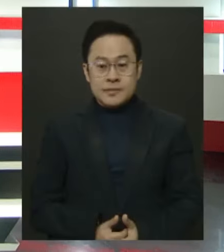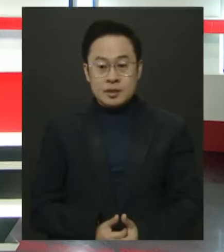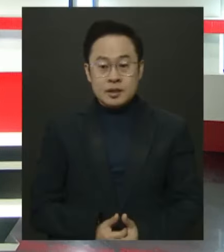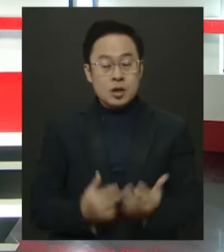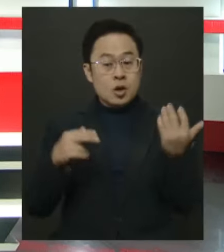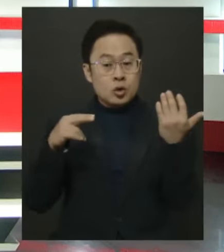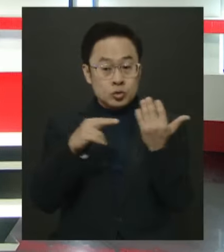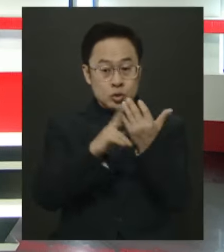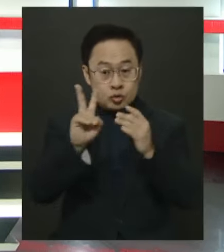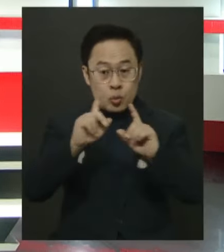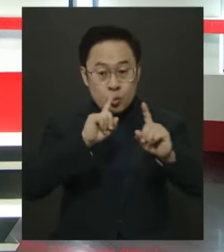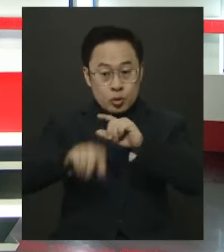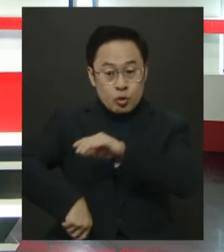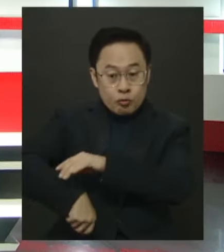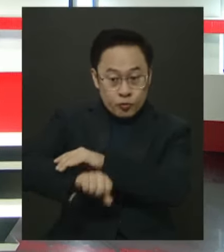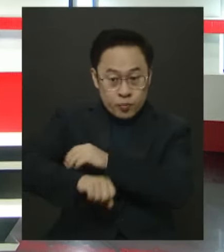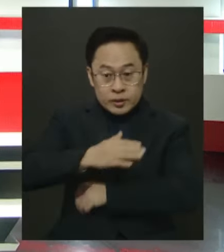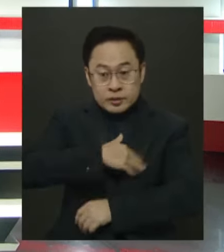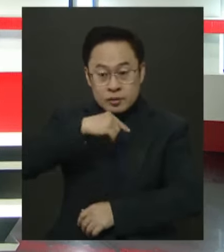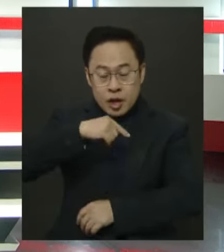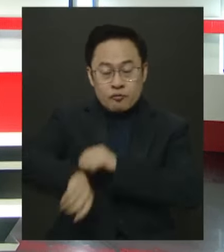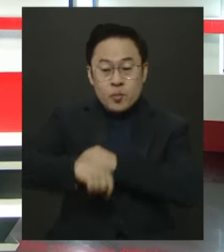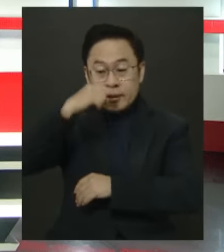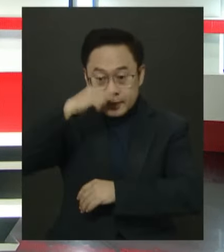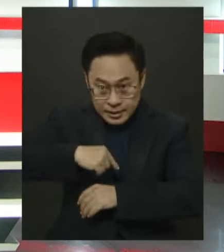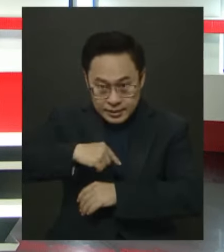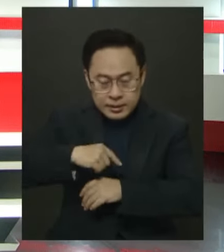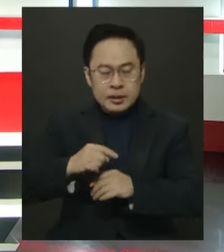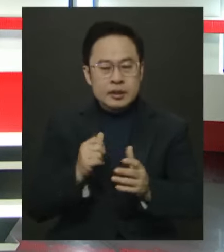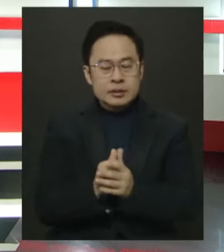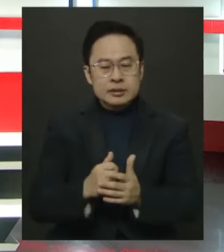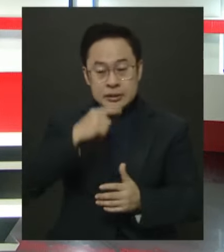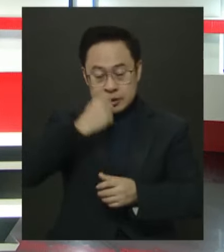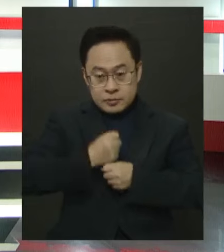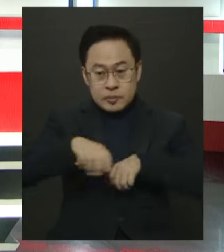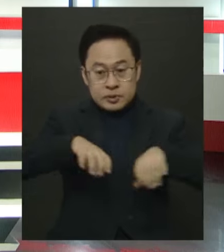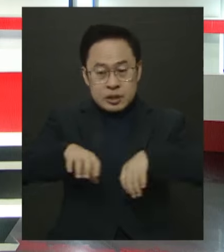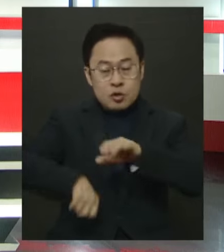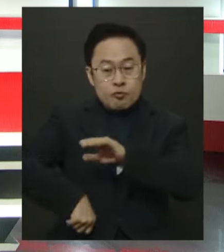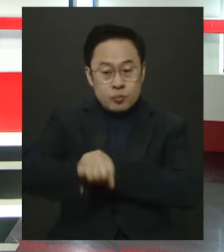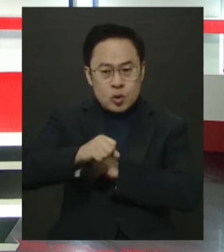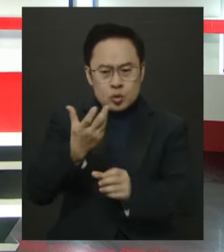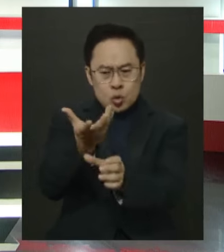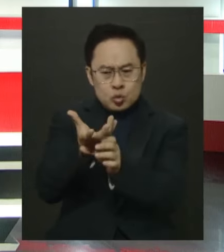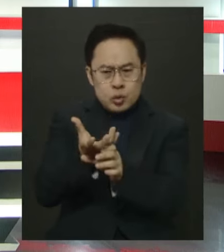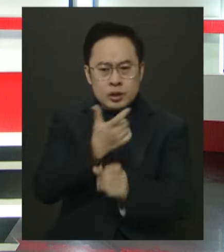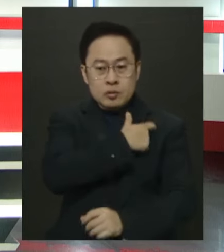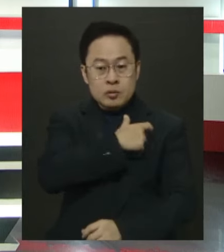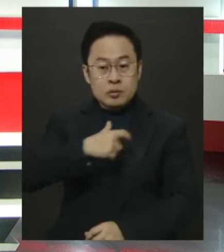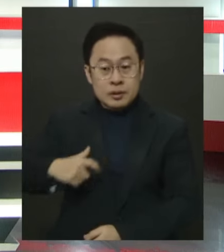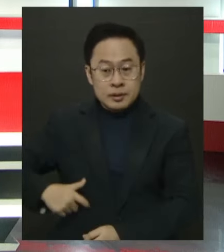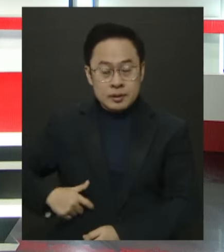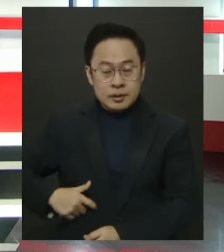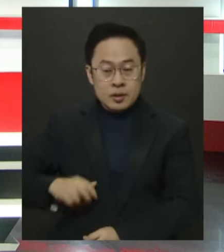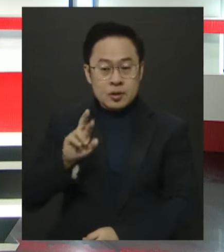ช่วงนี้มาติดตามเรื่องราวฟุตบอลในบ้านเรานะคะกับความเคลื่อนไหวในการเป็นเจ้าภาพจัดการแข่งขันศึกฟุตบอลคิงคัพครั้งที่